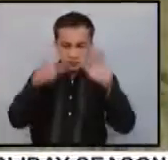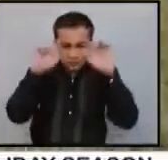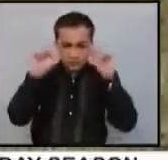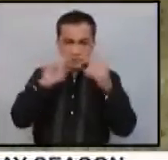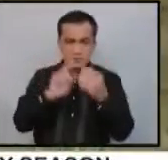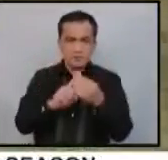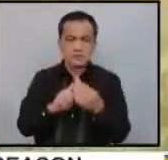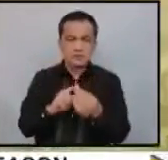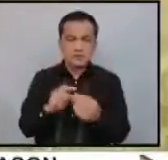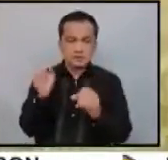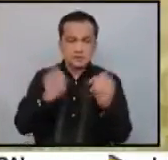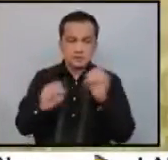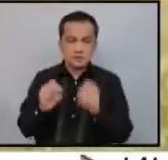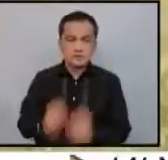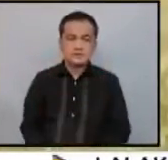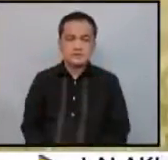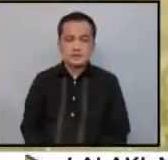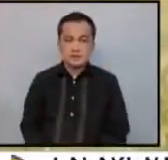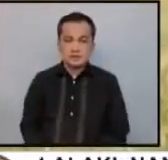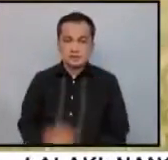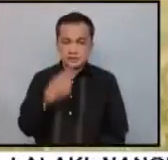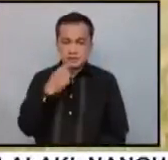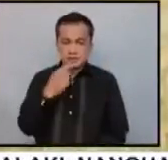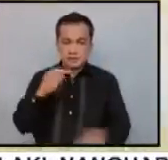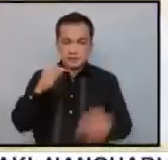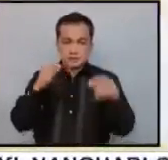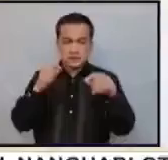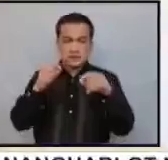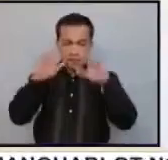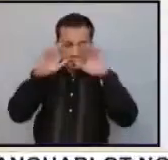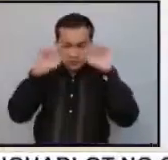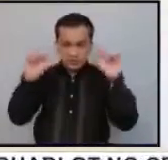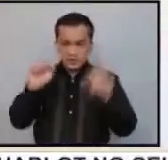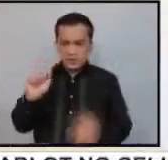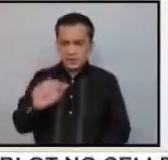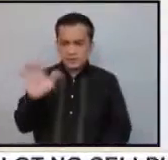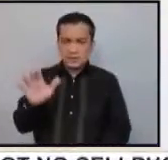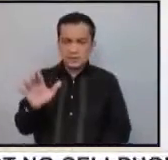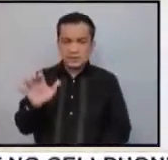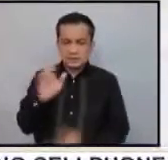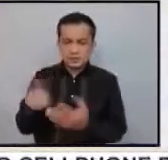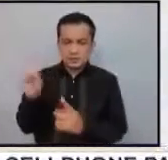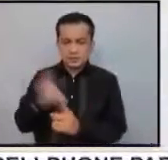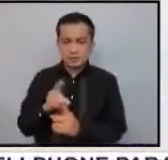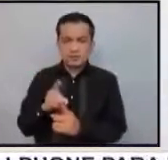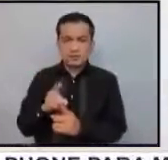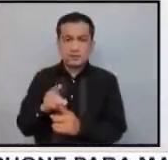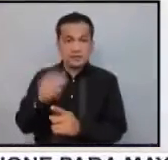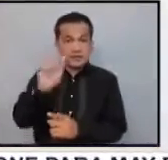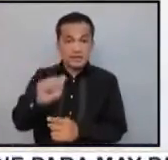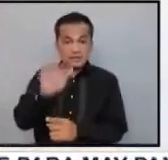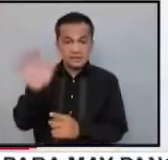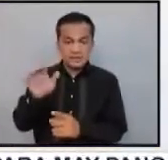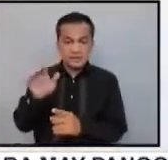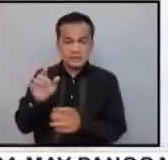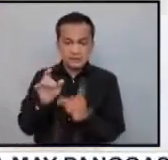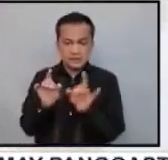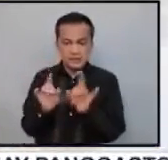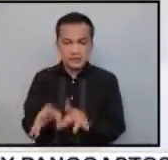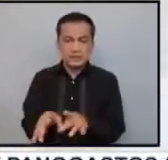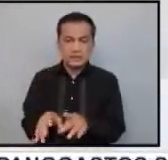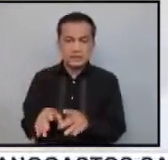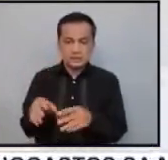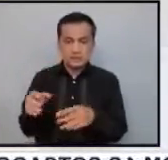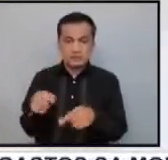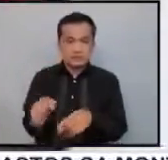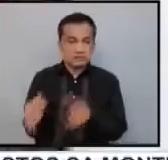Dayan, nabanggit din ng Pangulo ang tungkol sa Asian discrimination o Asian hate. Samantala, dayan, sa labas naman ng tanggapan ng United Nations dito sa New